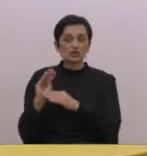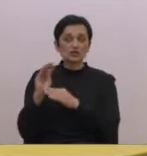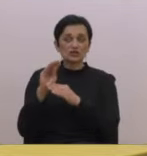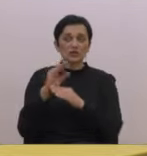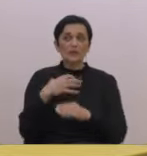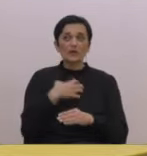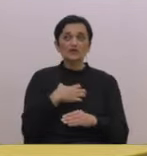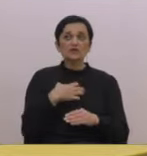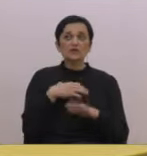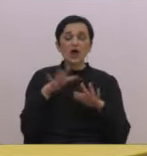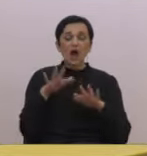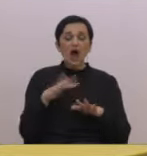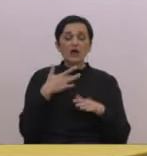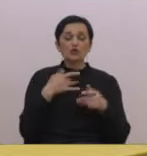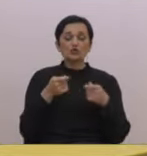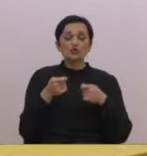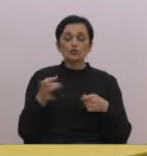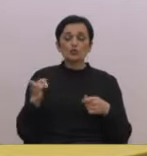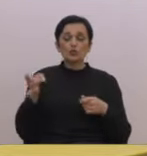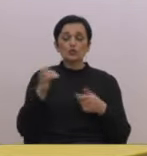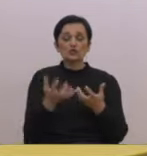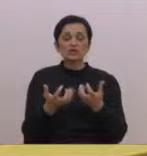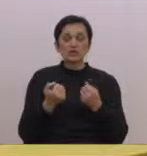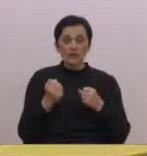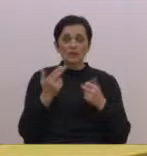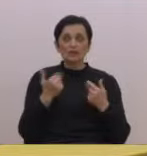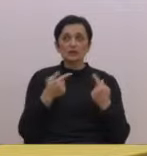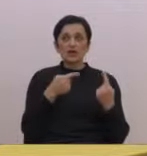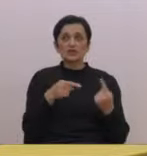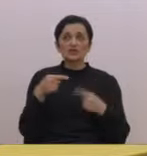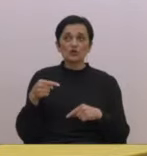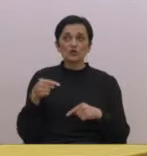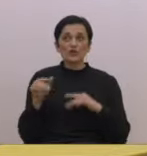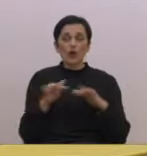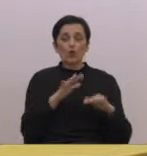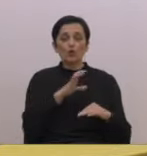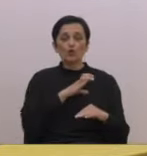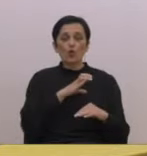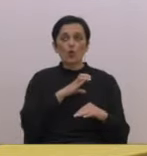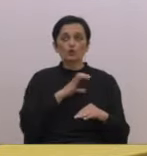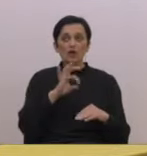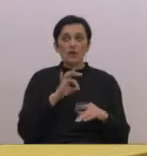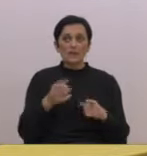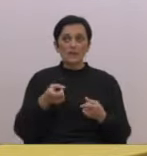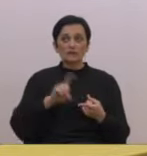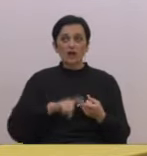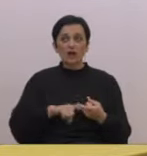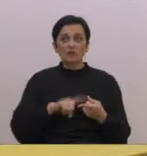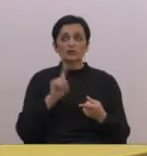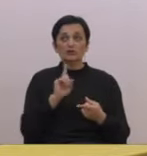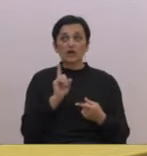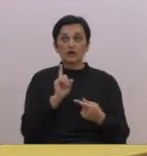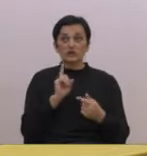ziutat, atlobri municipalitate, bei reps, a se scholz rau Konebastan, dacă și rebitanul, imas, rasat centralul